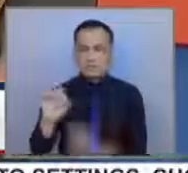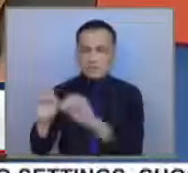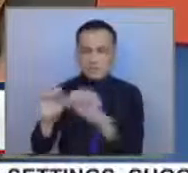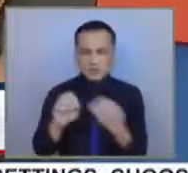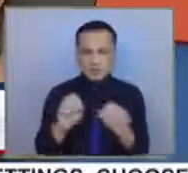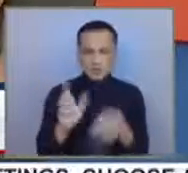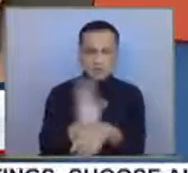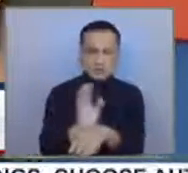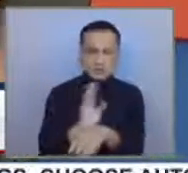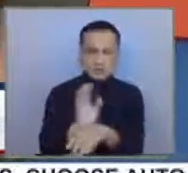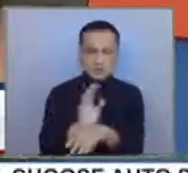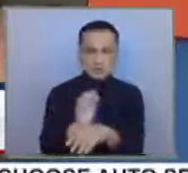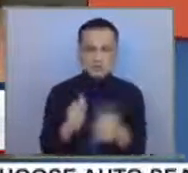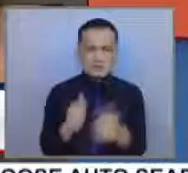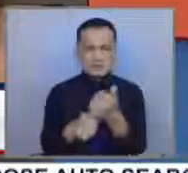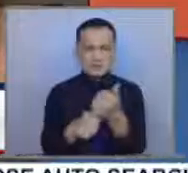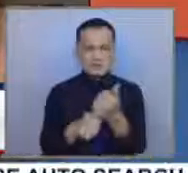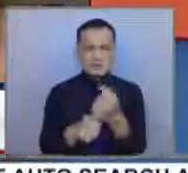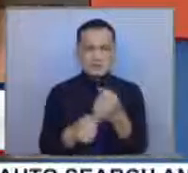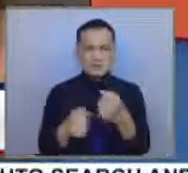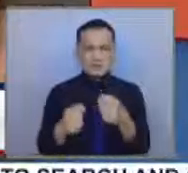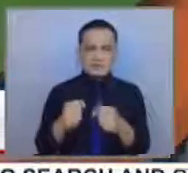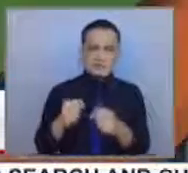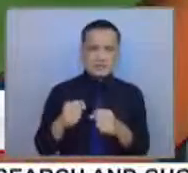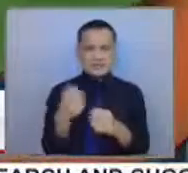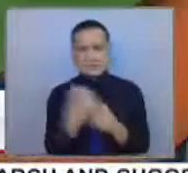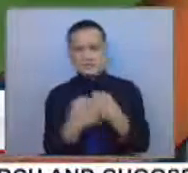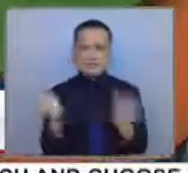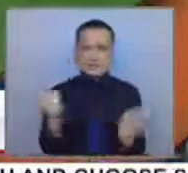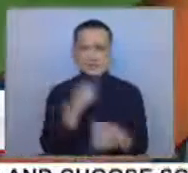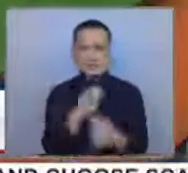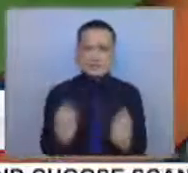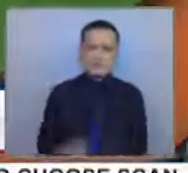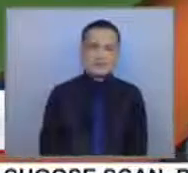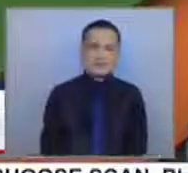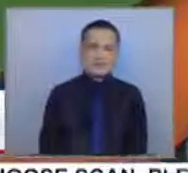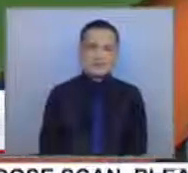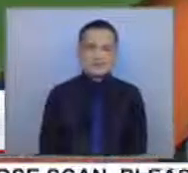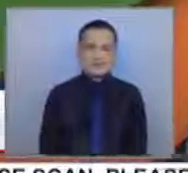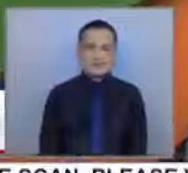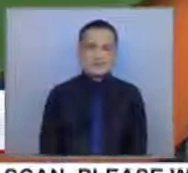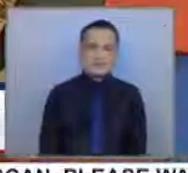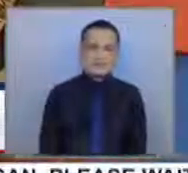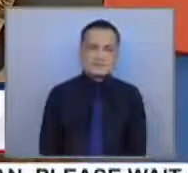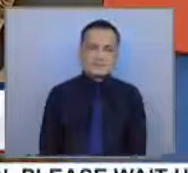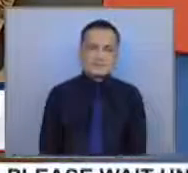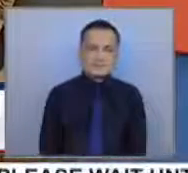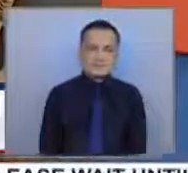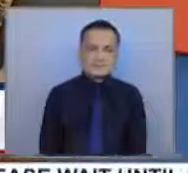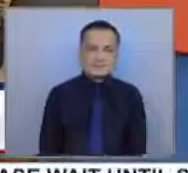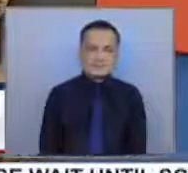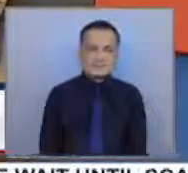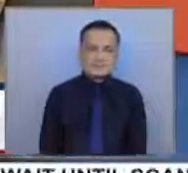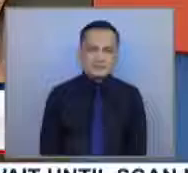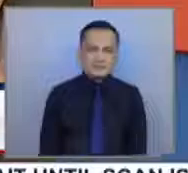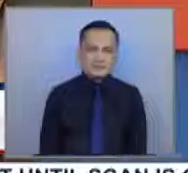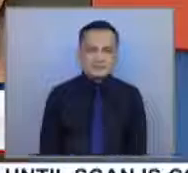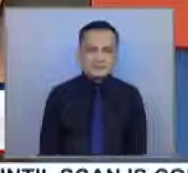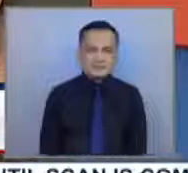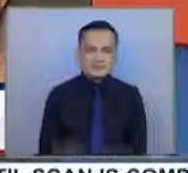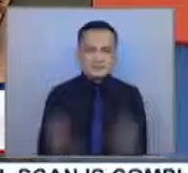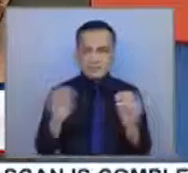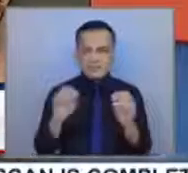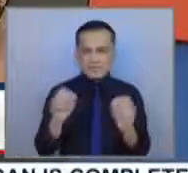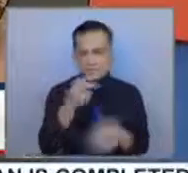din po ako sa fight. Daming labada ni sir. Pagka wala pong racket,